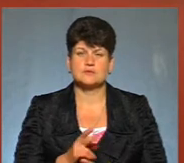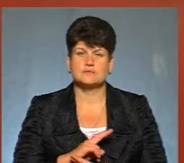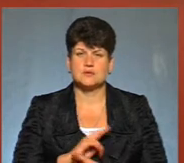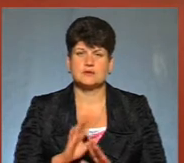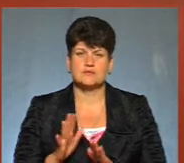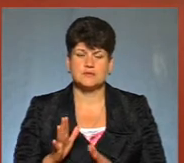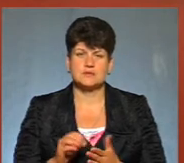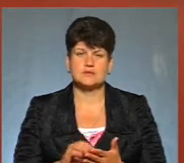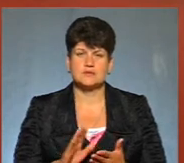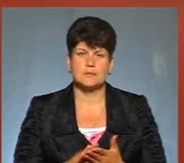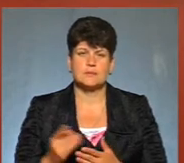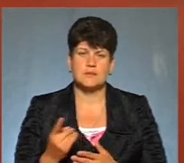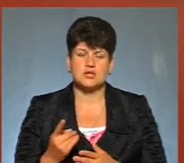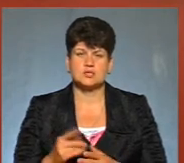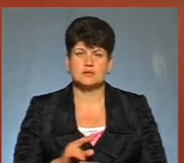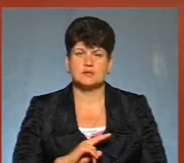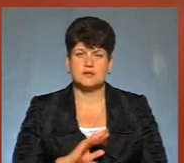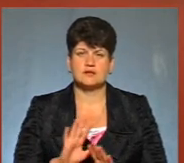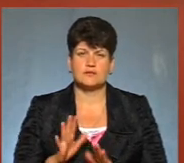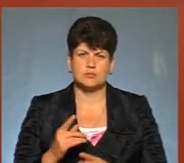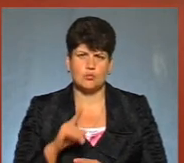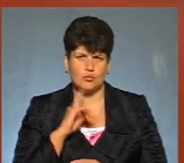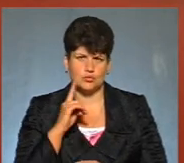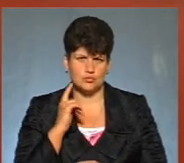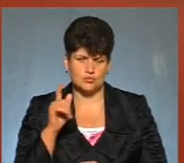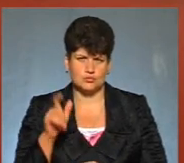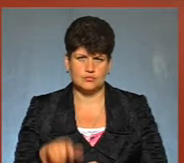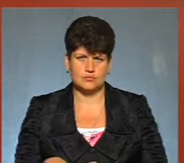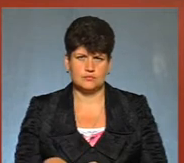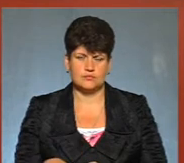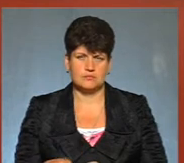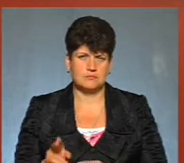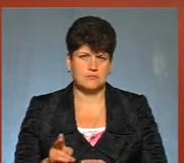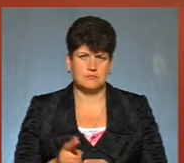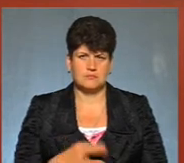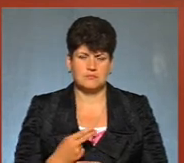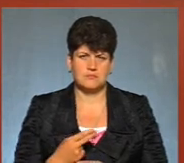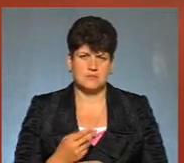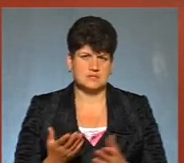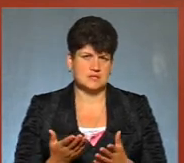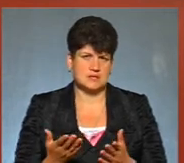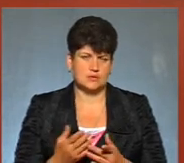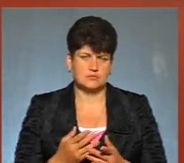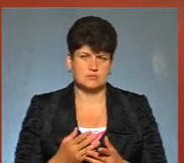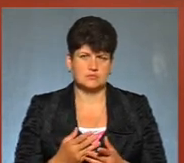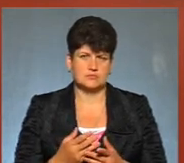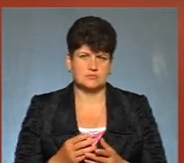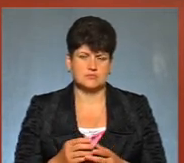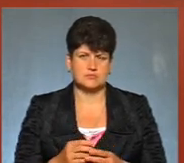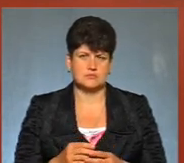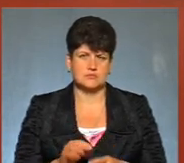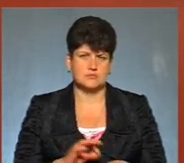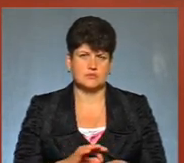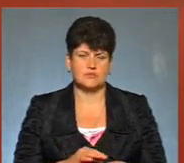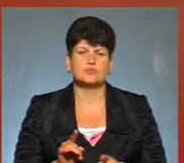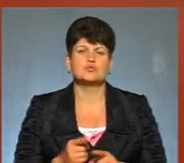області перший летальний випадок у молодого чоловіка без патологічних якихось таких ознак, які могли б до цього призвести.